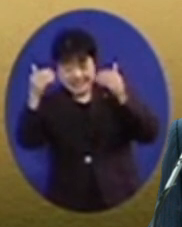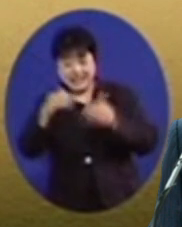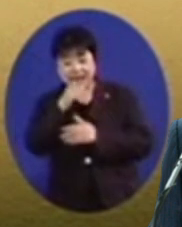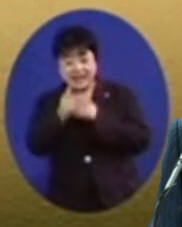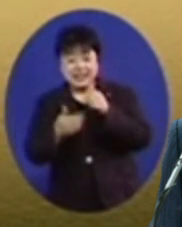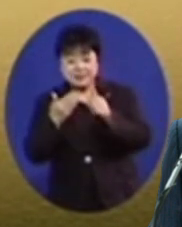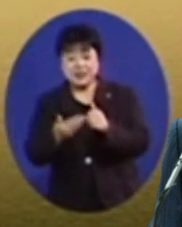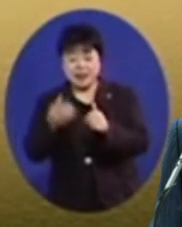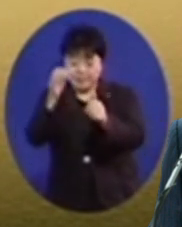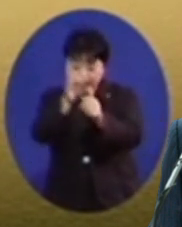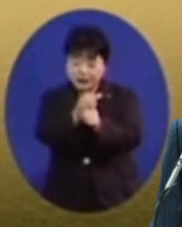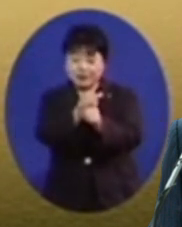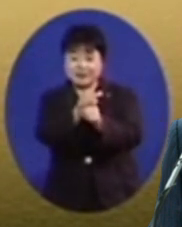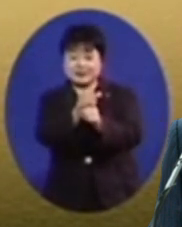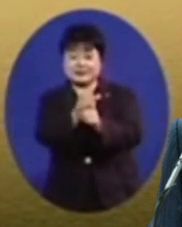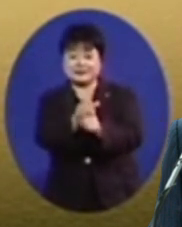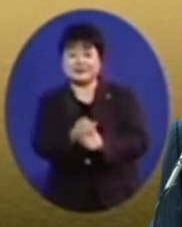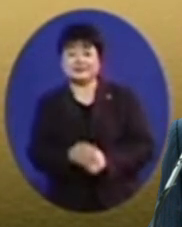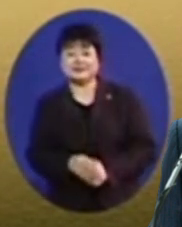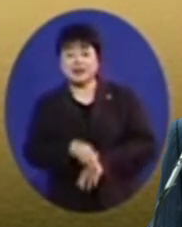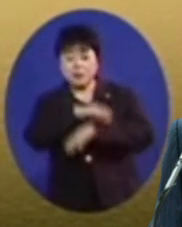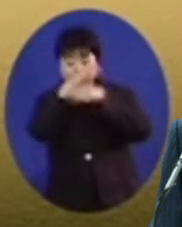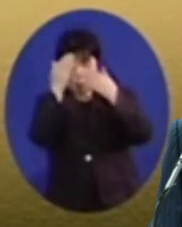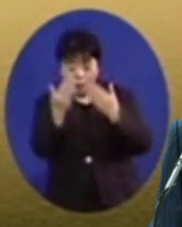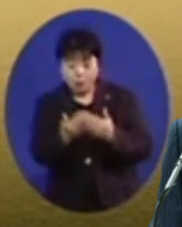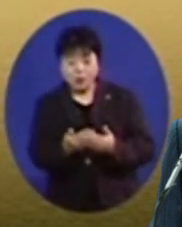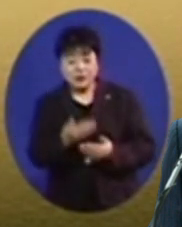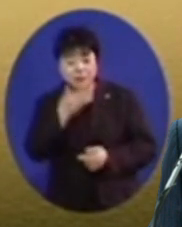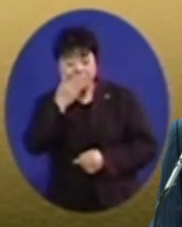하나님께 내맡기면 인간은 모든 것이 된다.